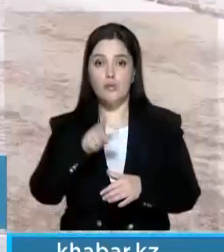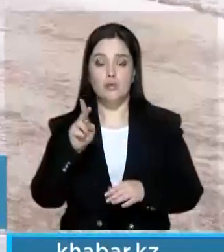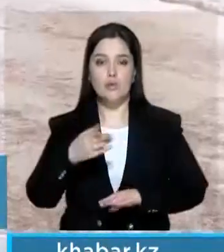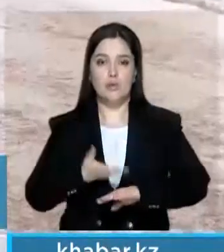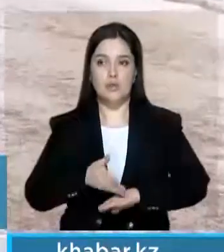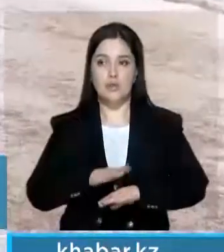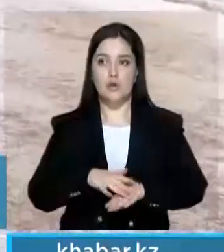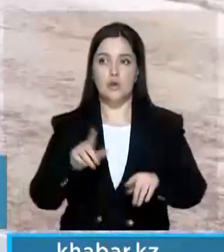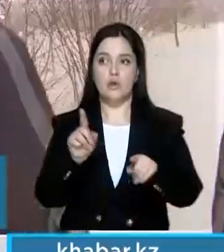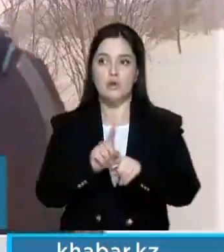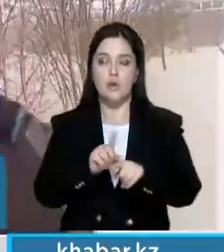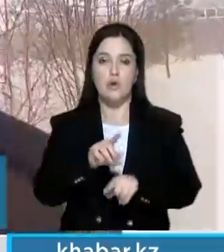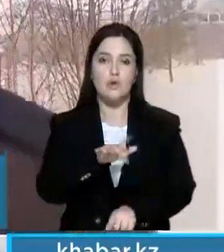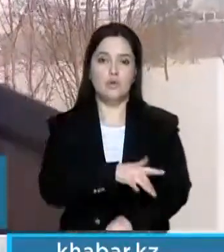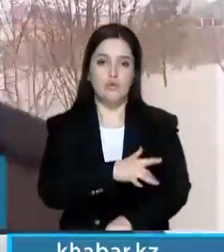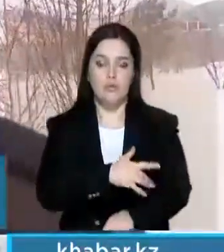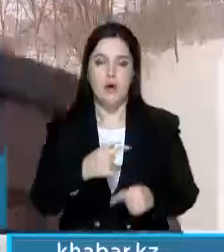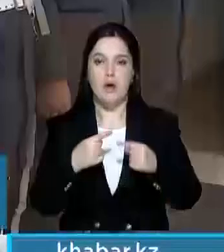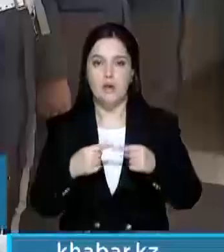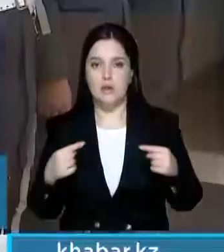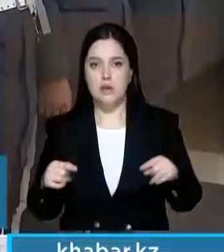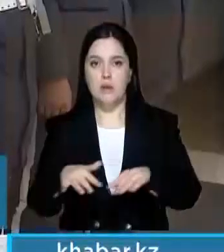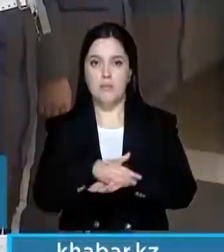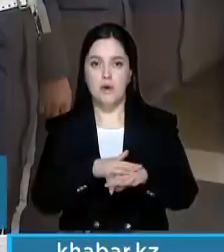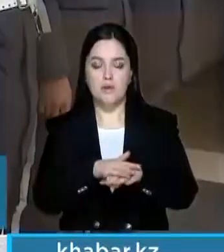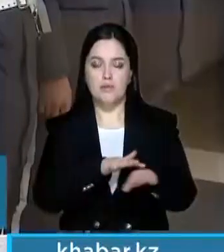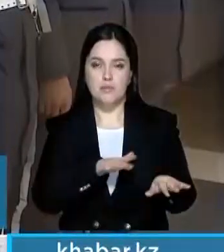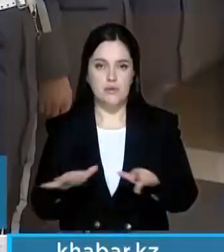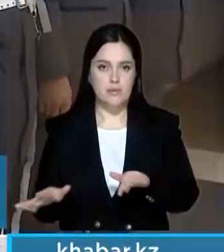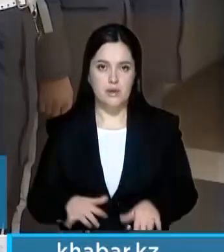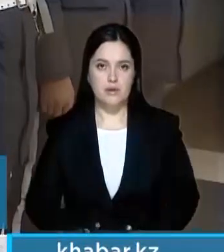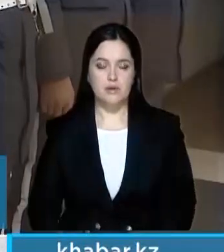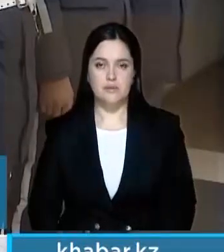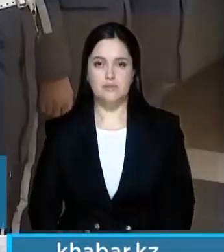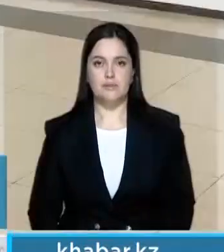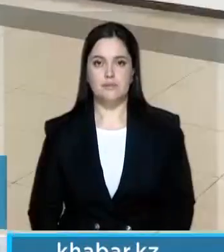А также несут службу на различных массовых мероприятиях. Это...